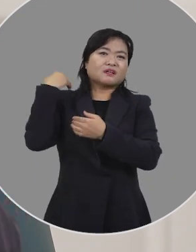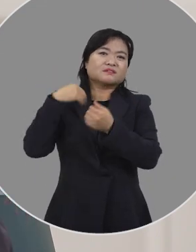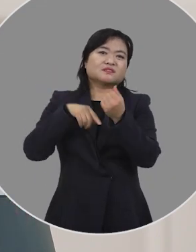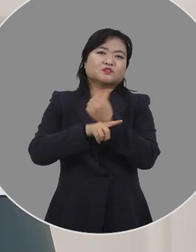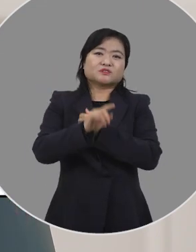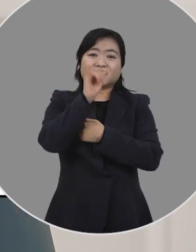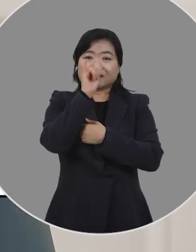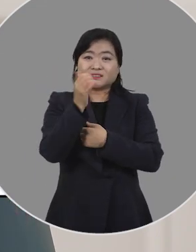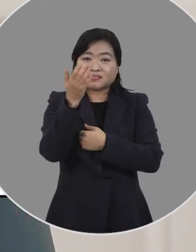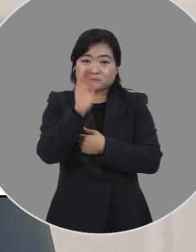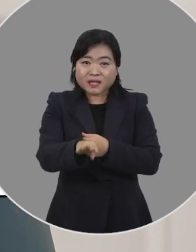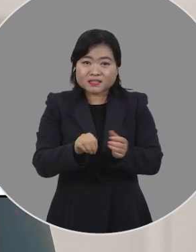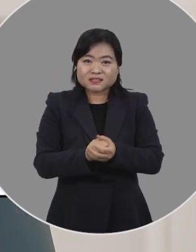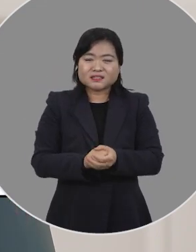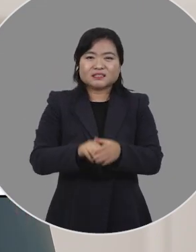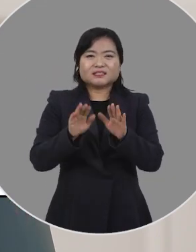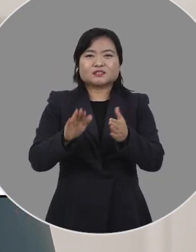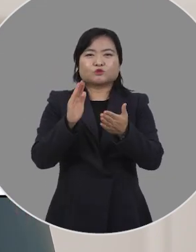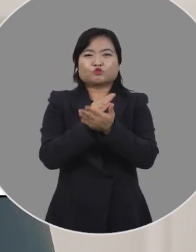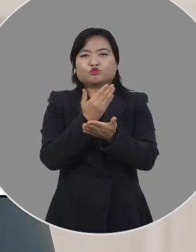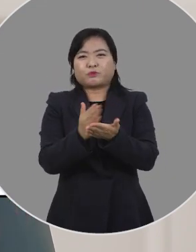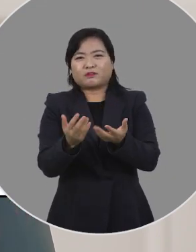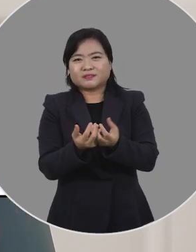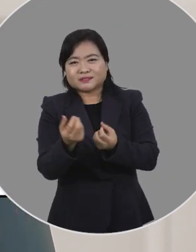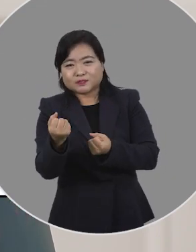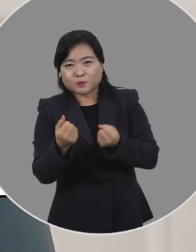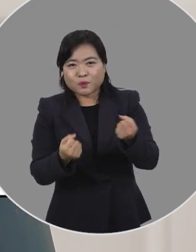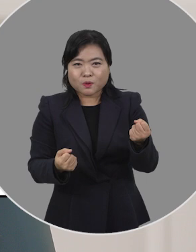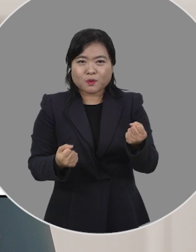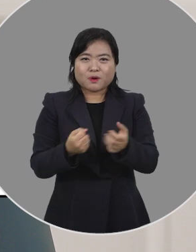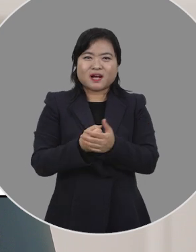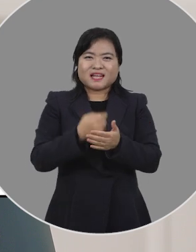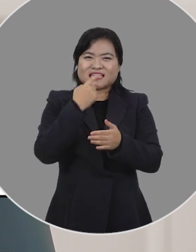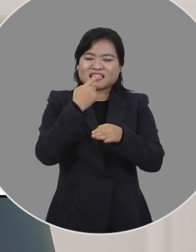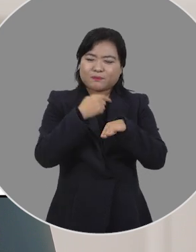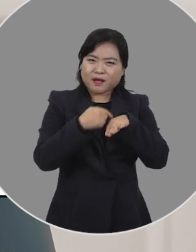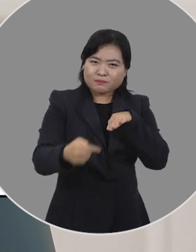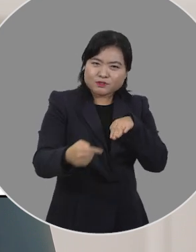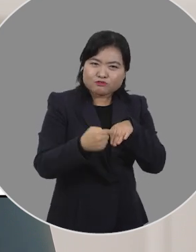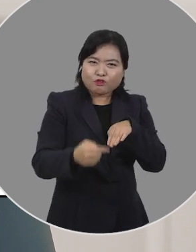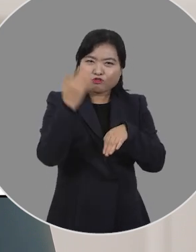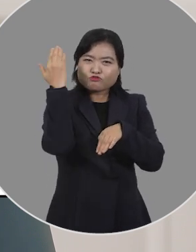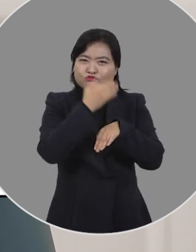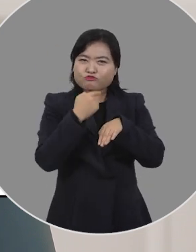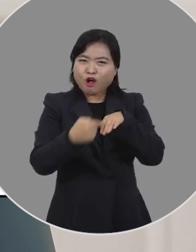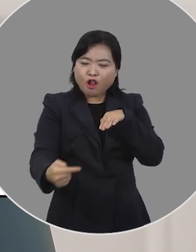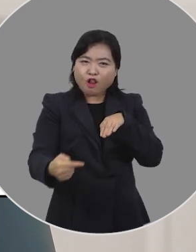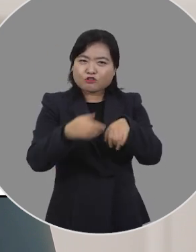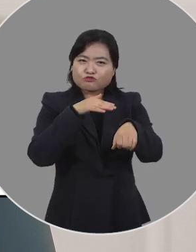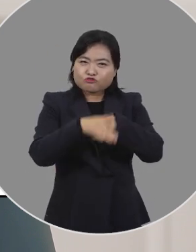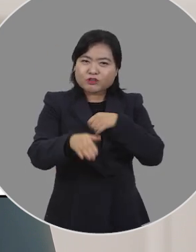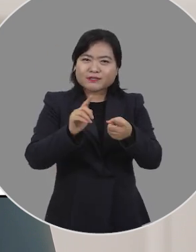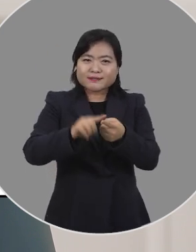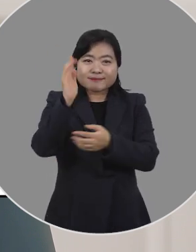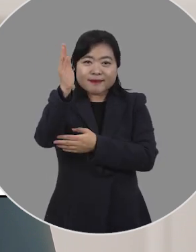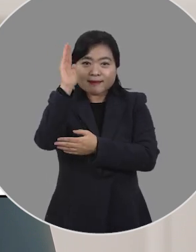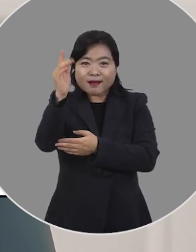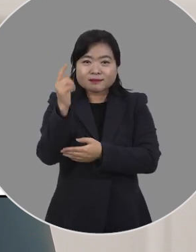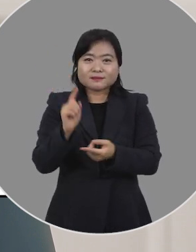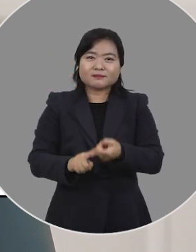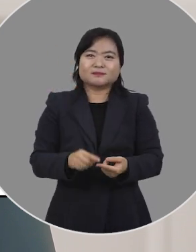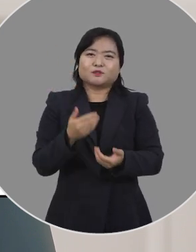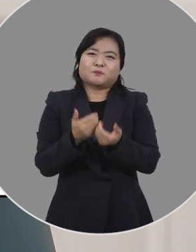있었는데 지금은 구별짓고 백의민족, 순혈주의 얘기하고 있는 게 어색하기도